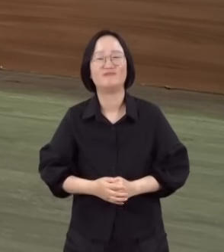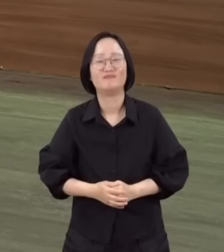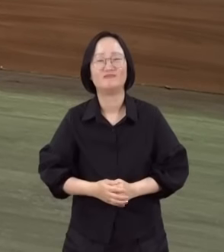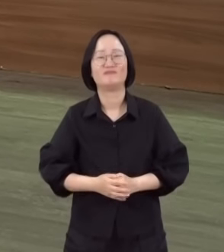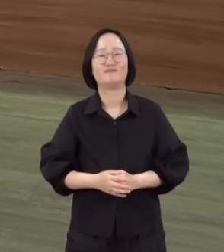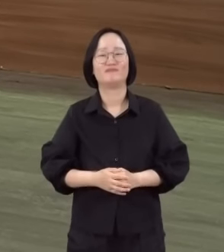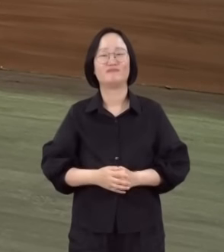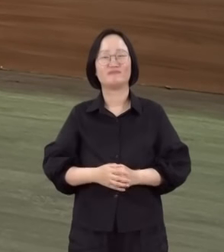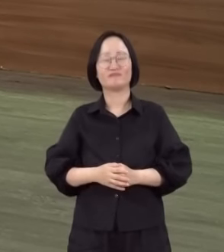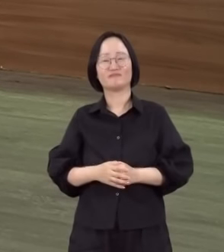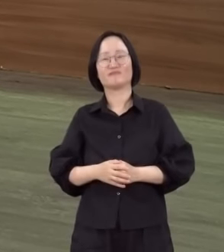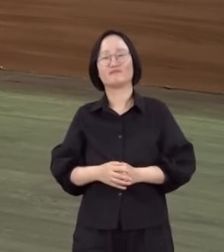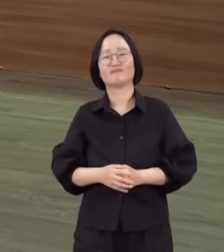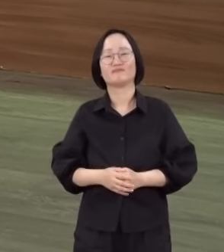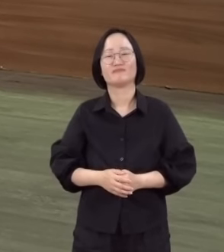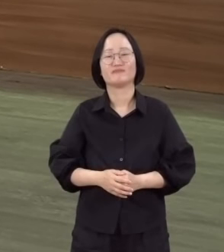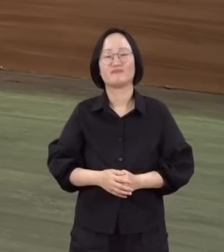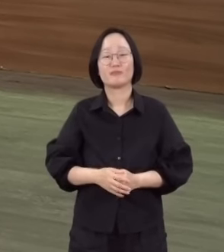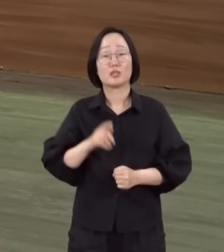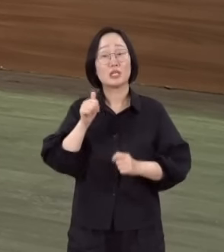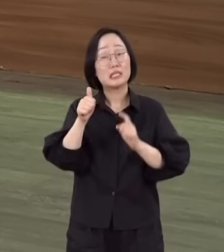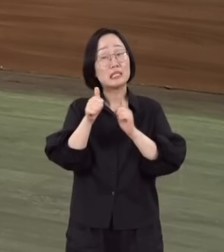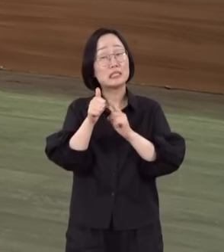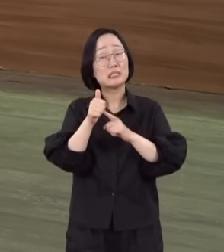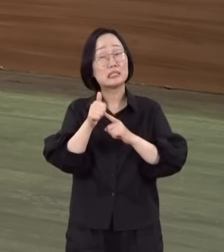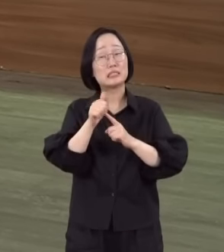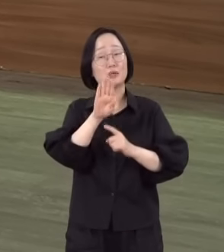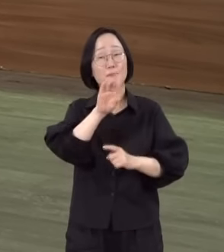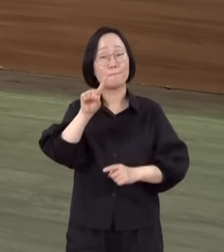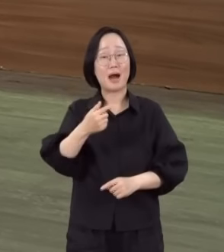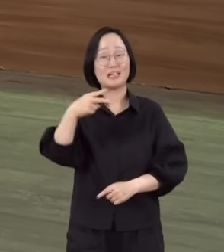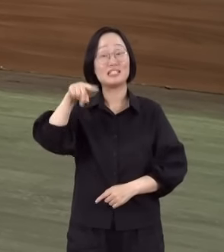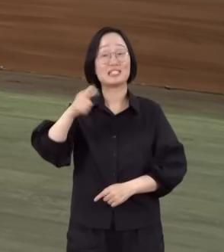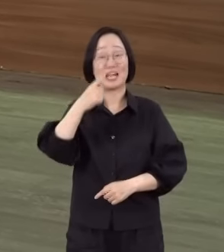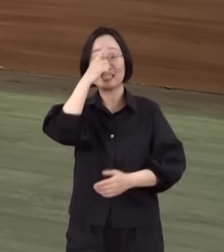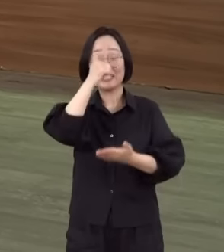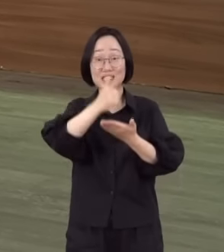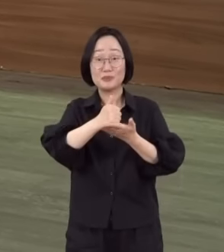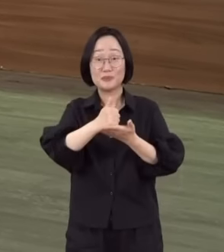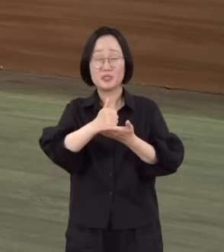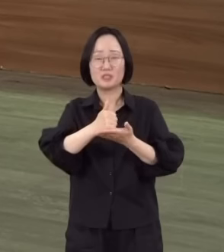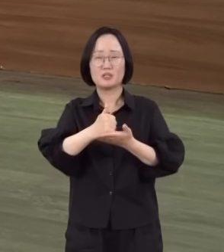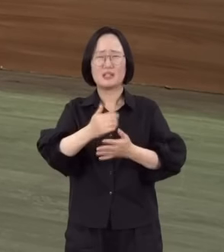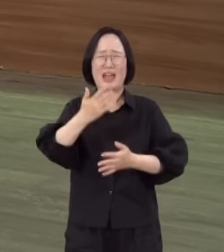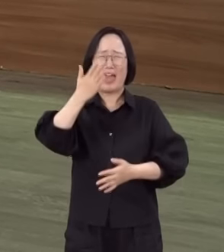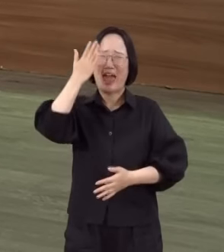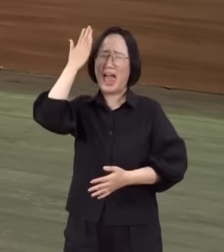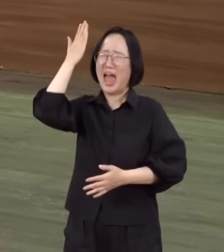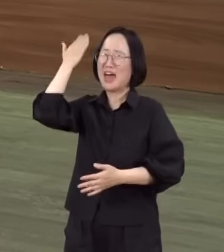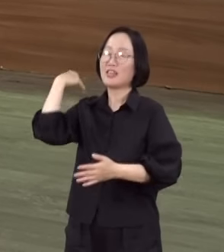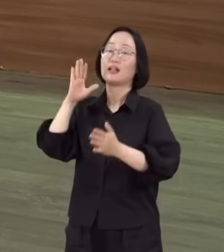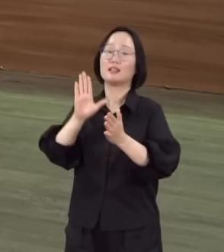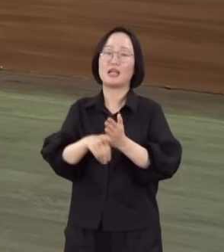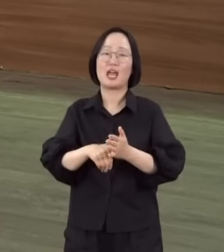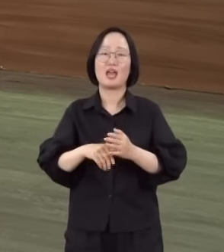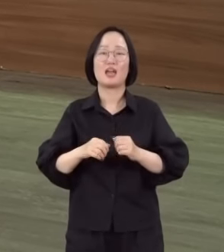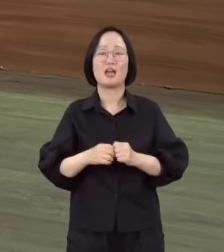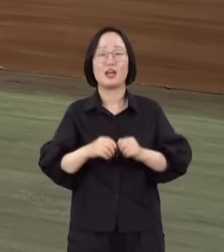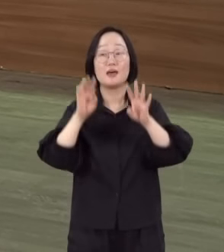스님이 오래 전에 대학을 대학 입학을 코 앞에 두었던